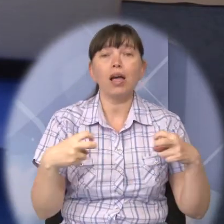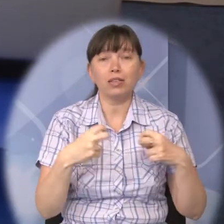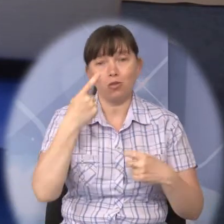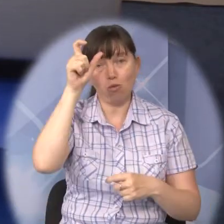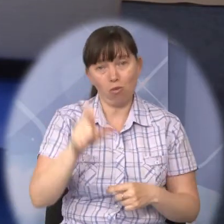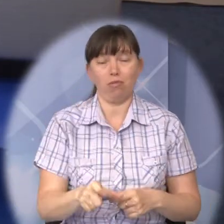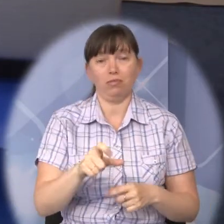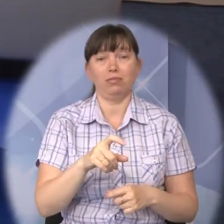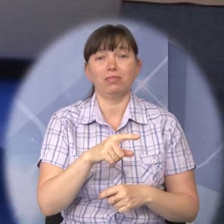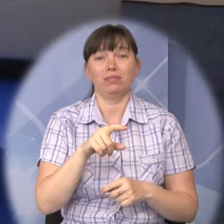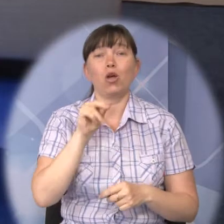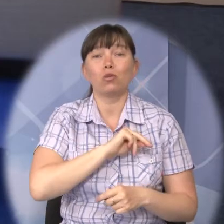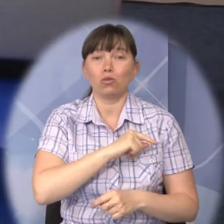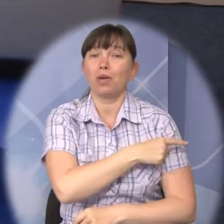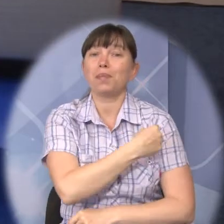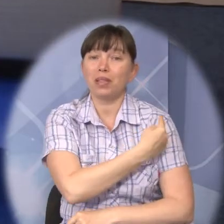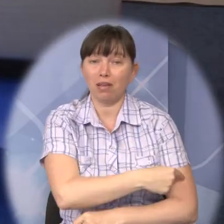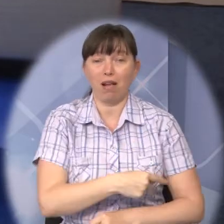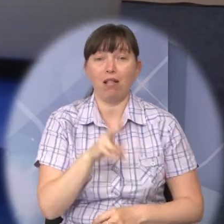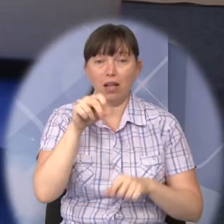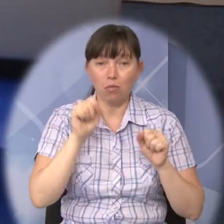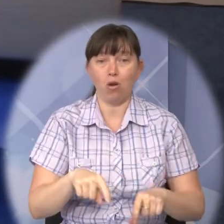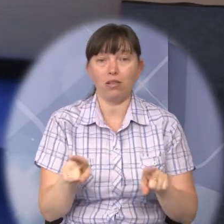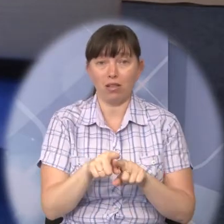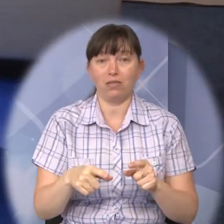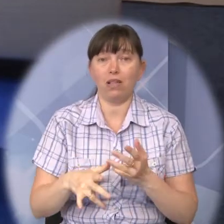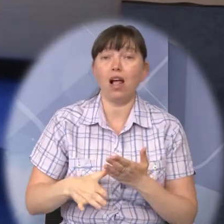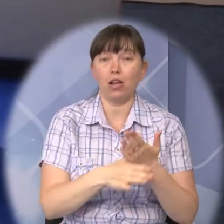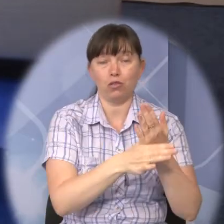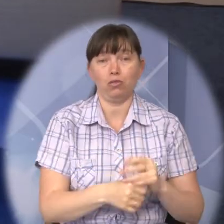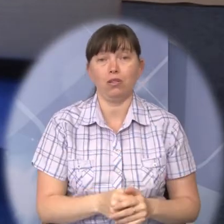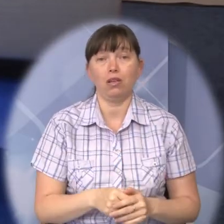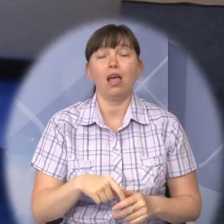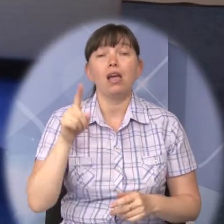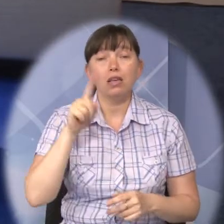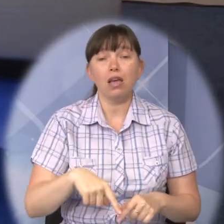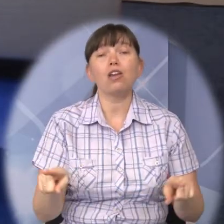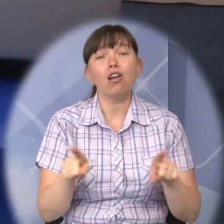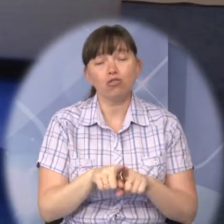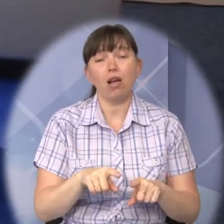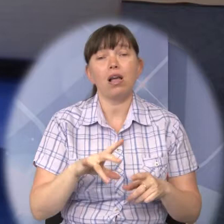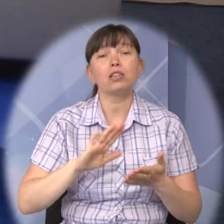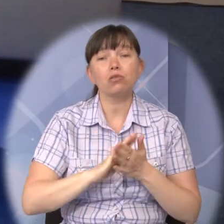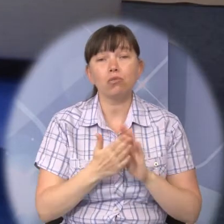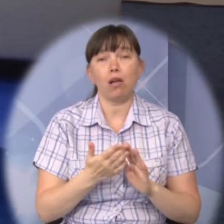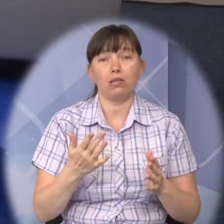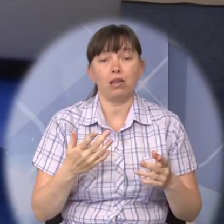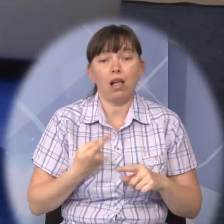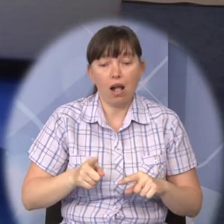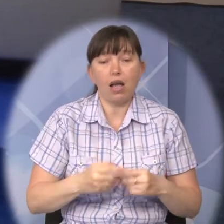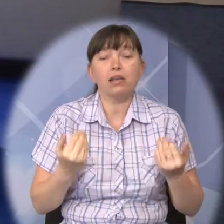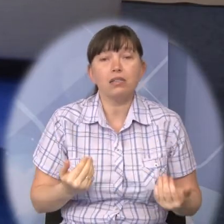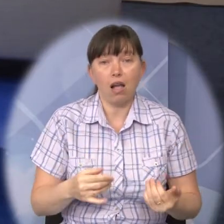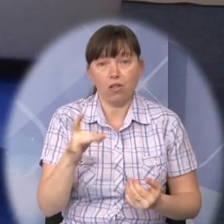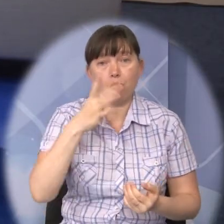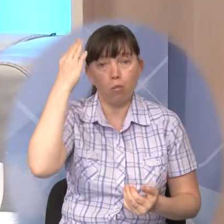și vom aminti a câta oară că chiar și așa, în situația grea în care se află Republica Moldova